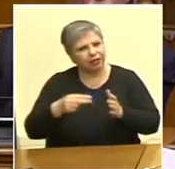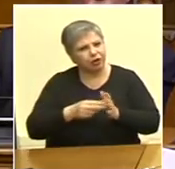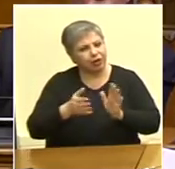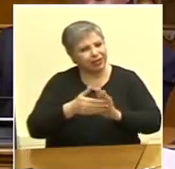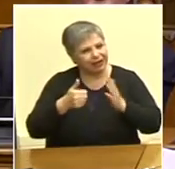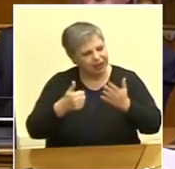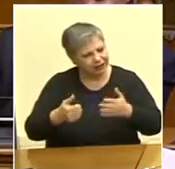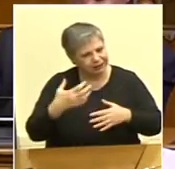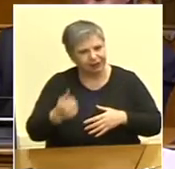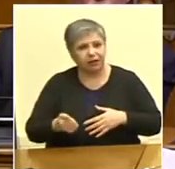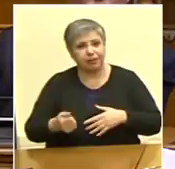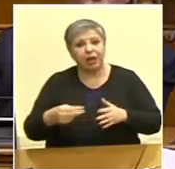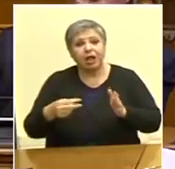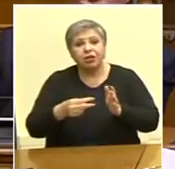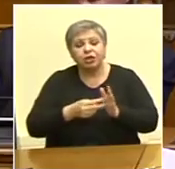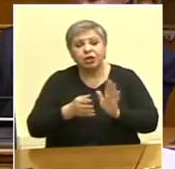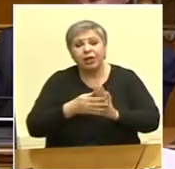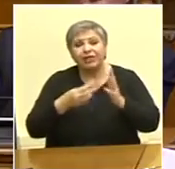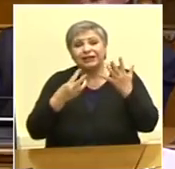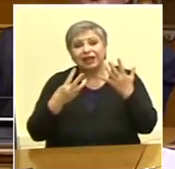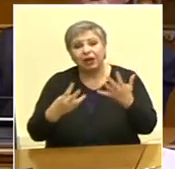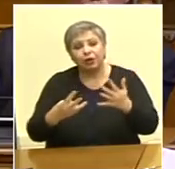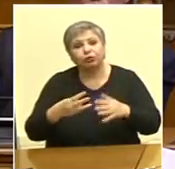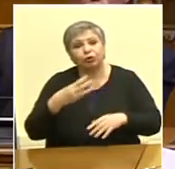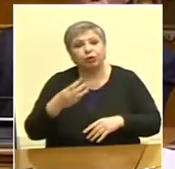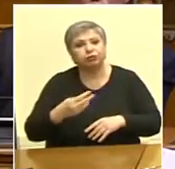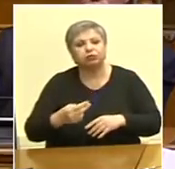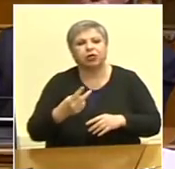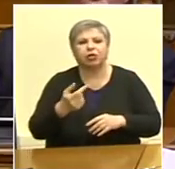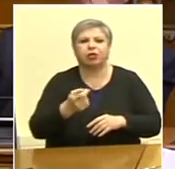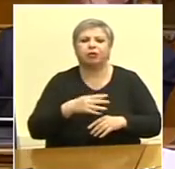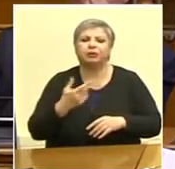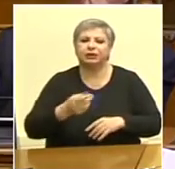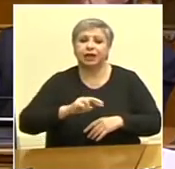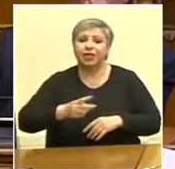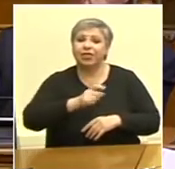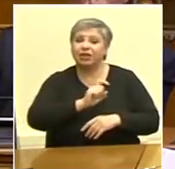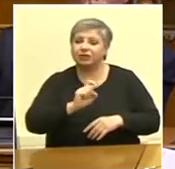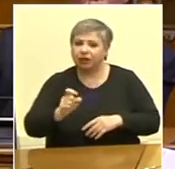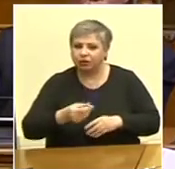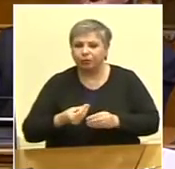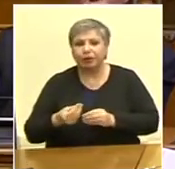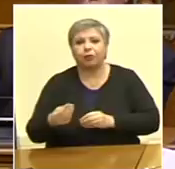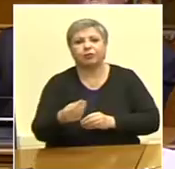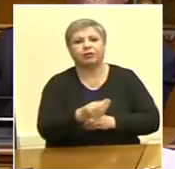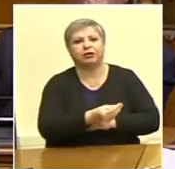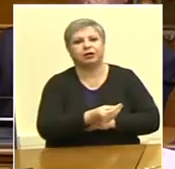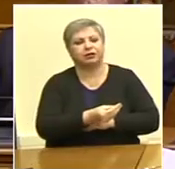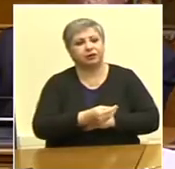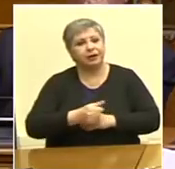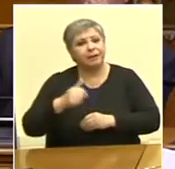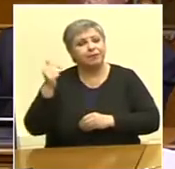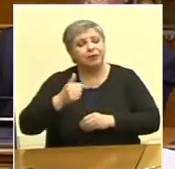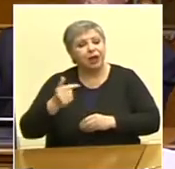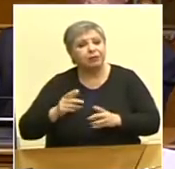2018 σχεδόν 1,5 δις επιστρέφουμε στους πολίτες, αλλά τα αρνητικά μέτρα που πήραμε εμείς ήταν κοντά στα 9 δισεκατομμύρια